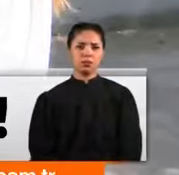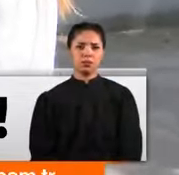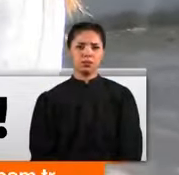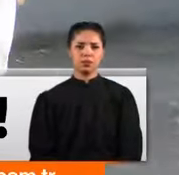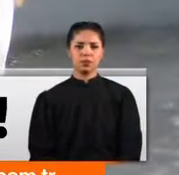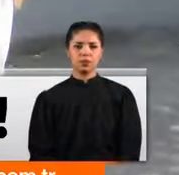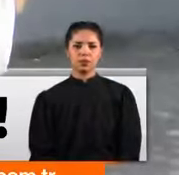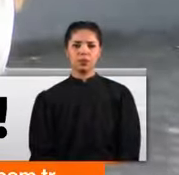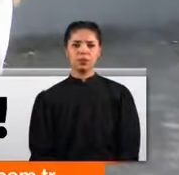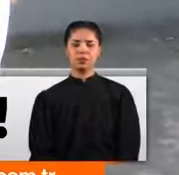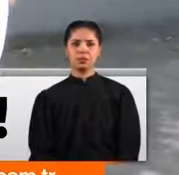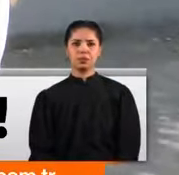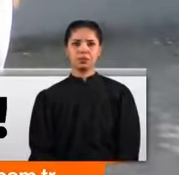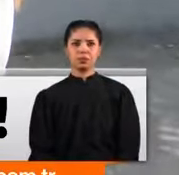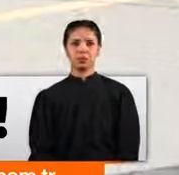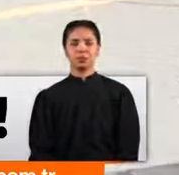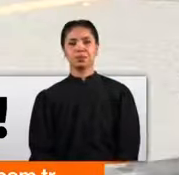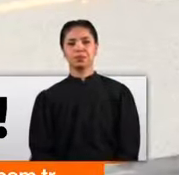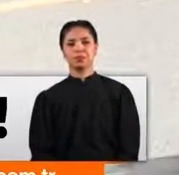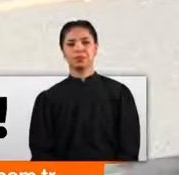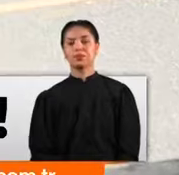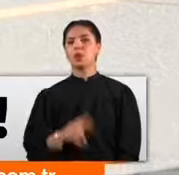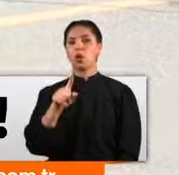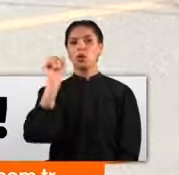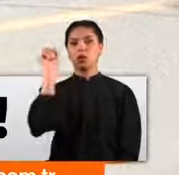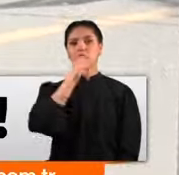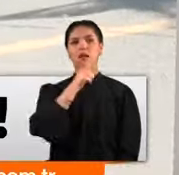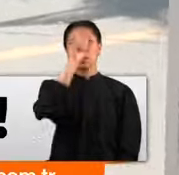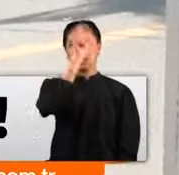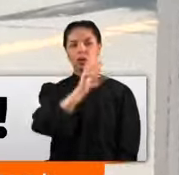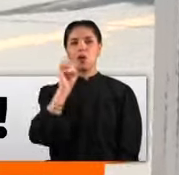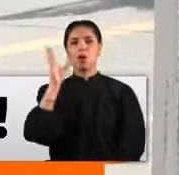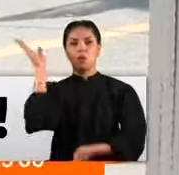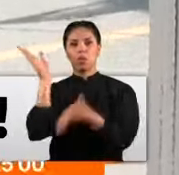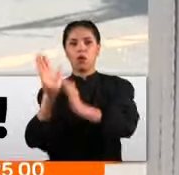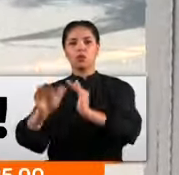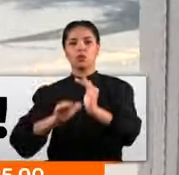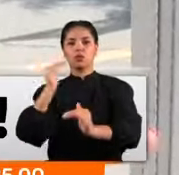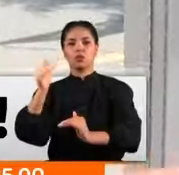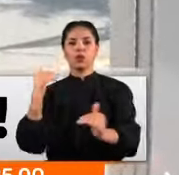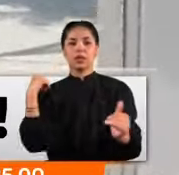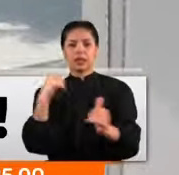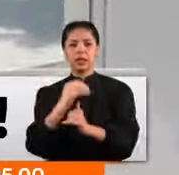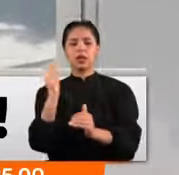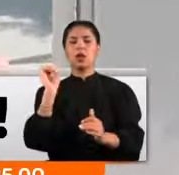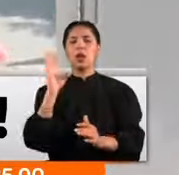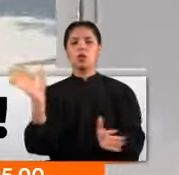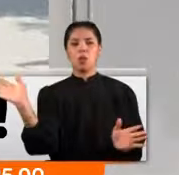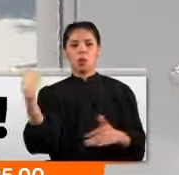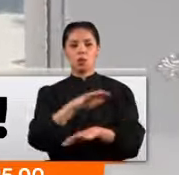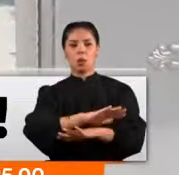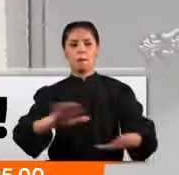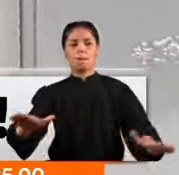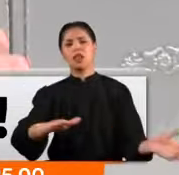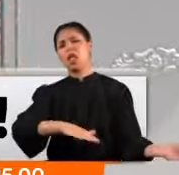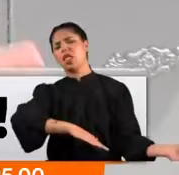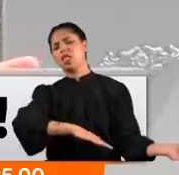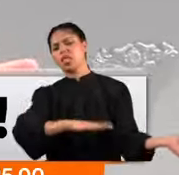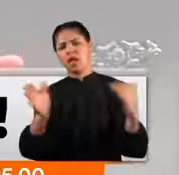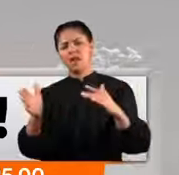çok acı. Böyle bir şey kabul etmemiz söz konusuydu. O saldırgan öğretmeni darp ettikten sonra yine öğretmenler odasındaki masaları da